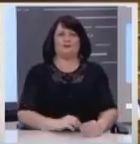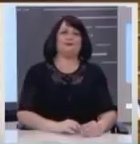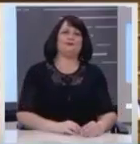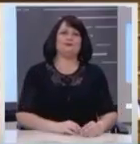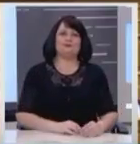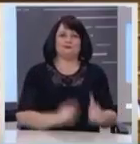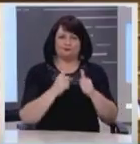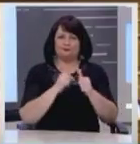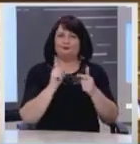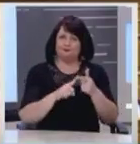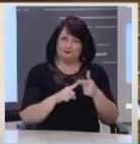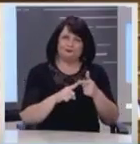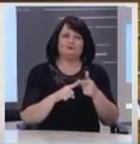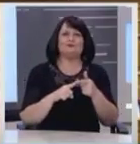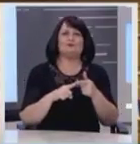Δεύτερο,